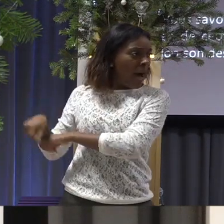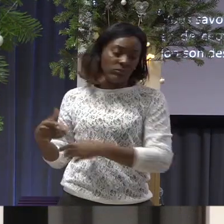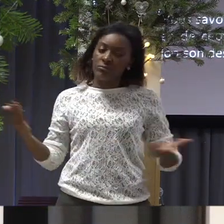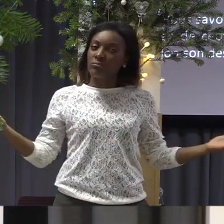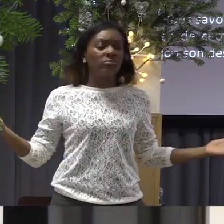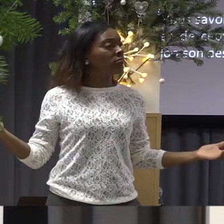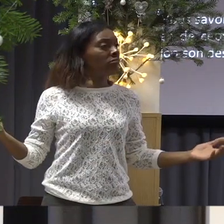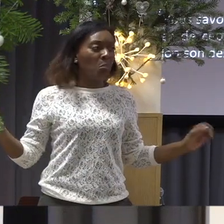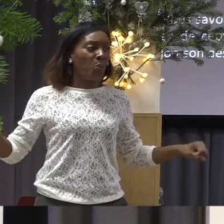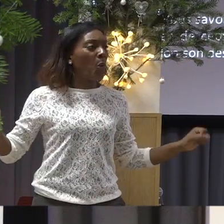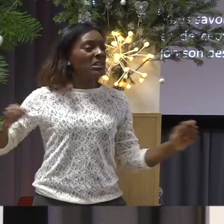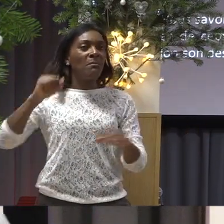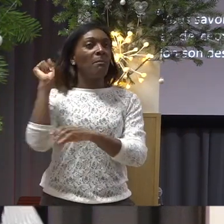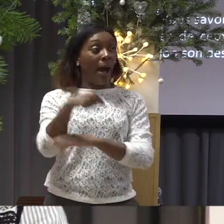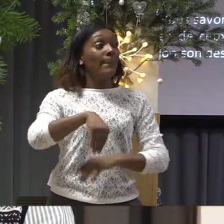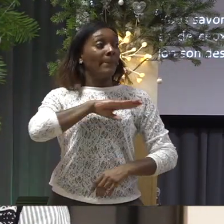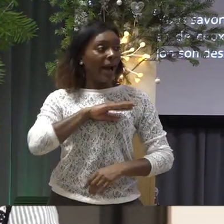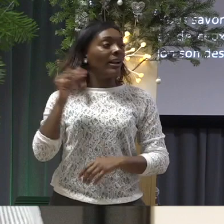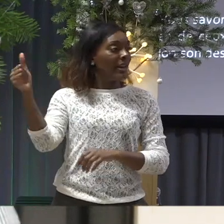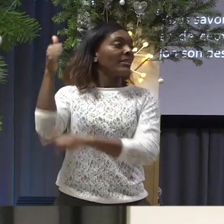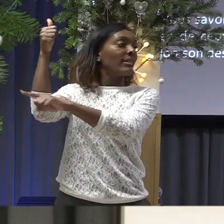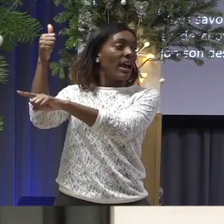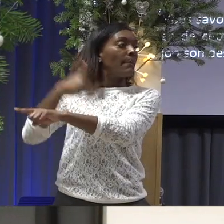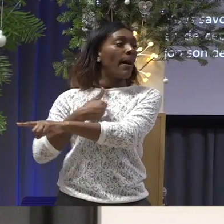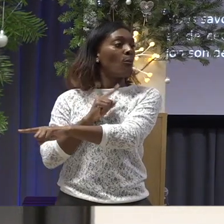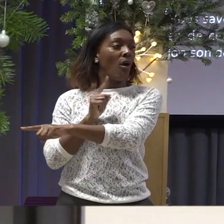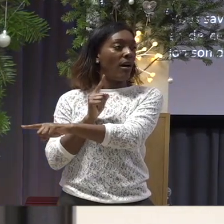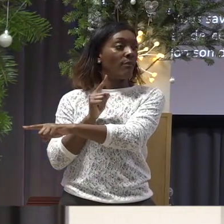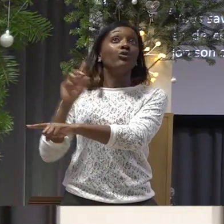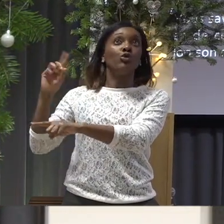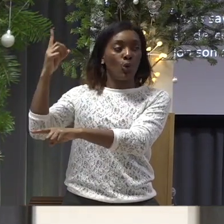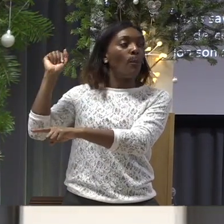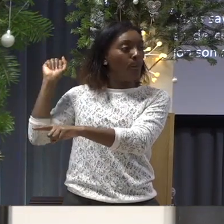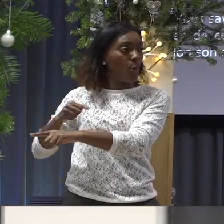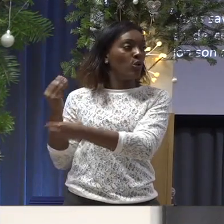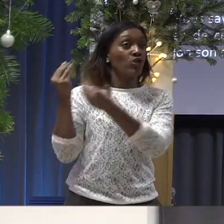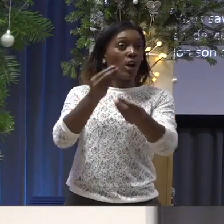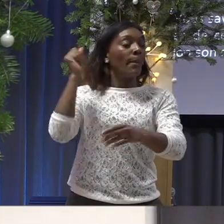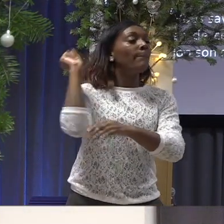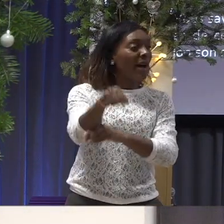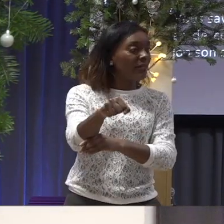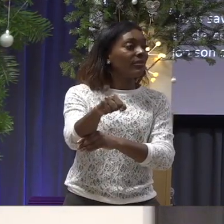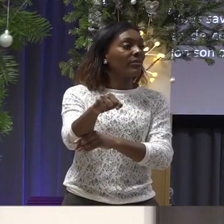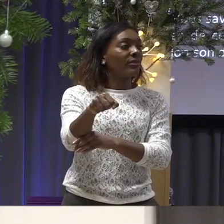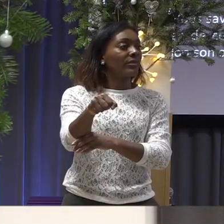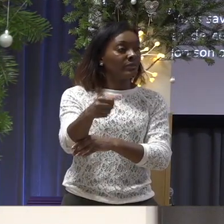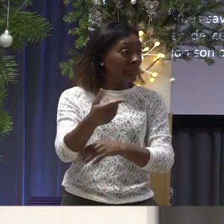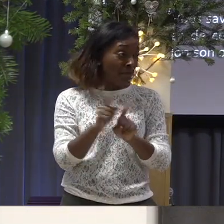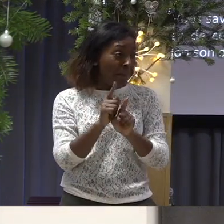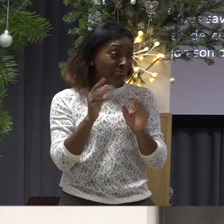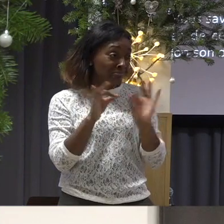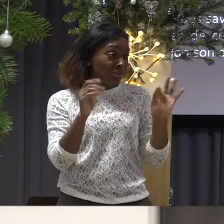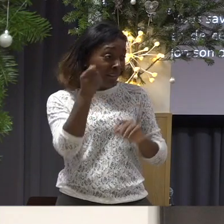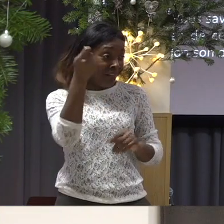le succès garanti de cet homme. L'apôtre Paul disait, « J'estime que les souffrances du temps présent ne sauraient